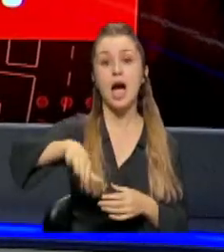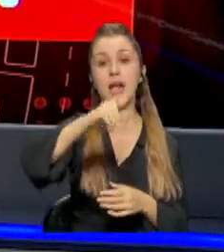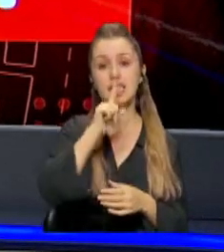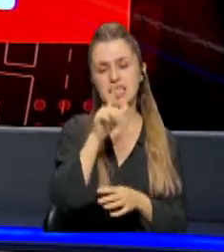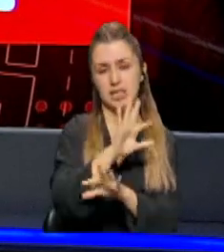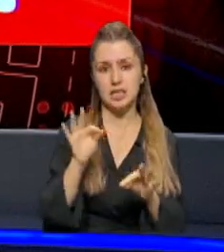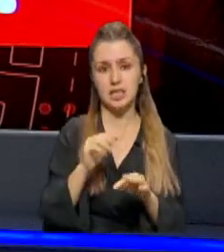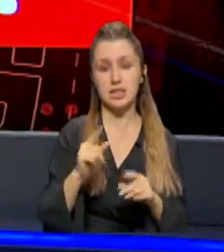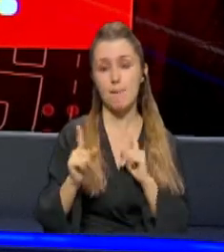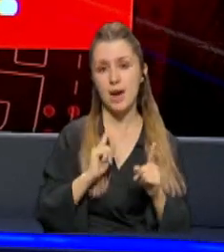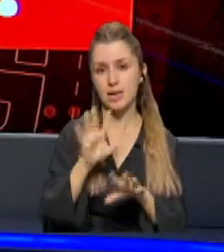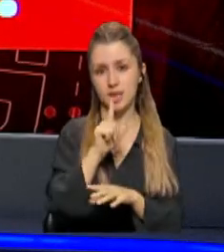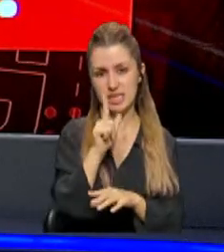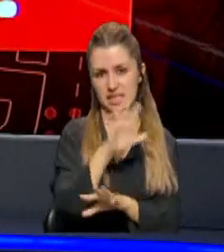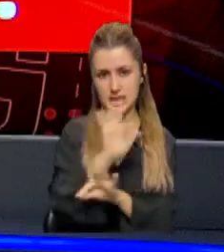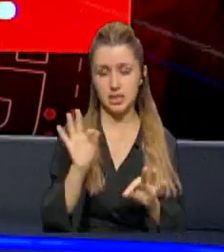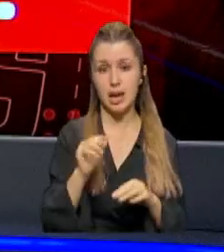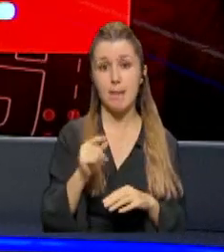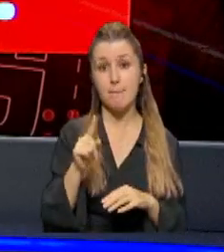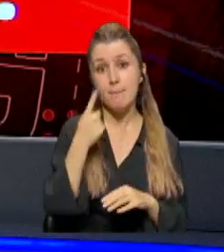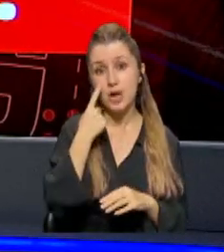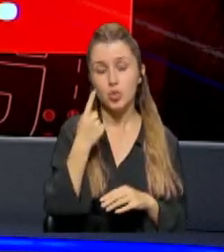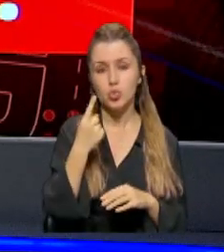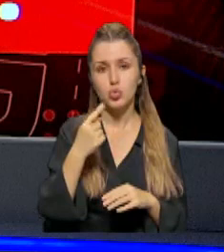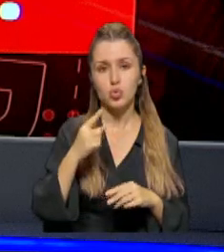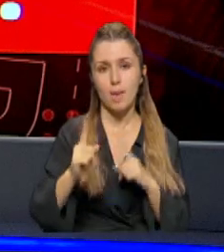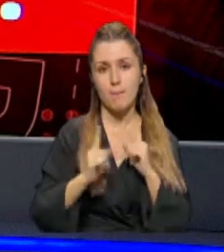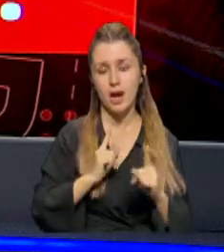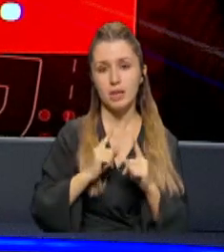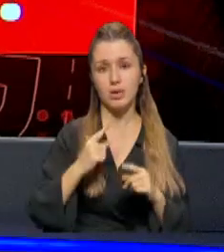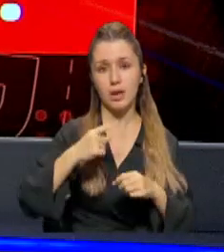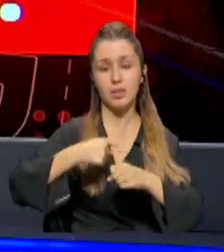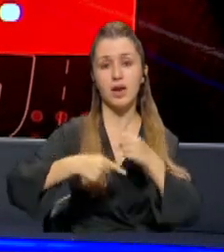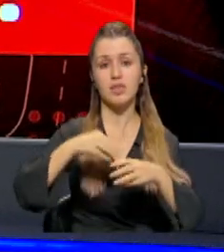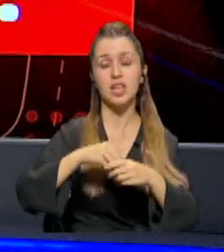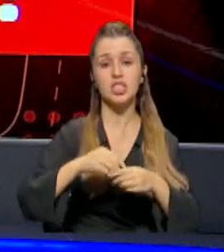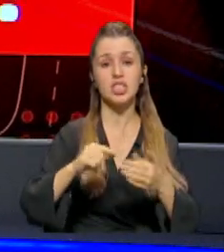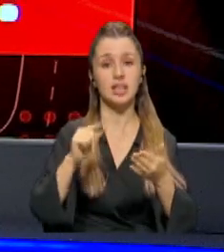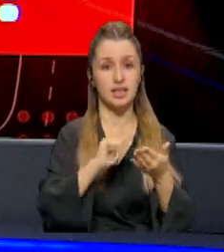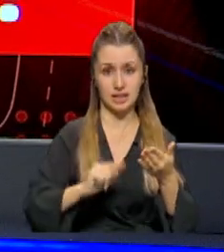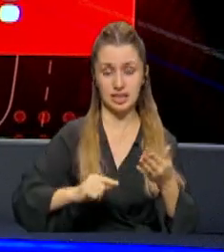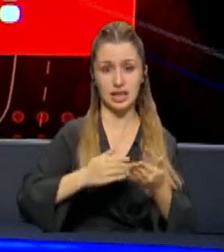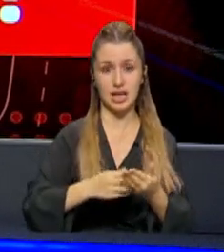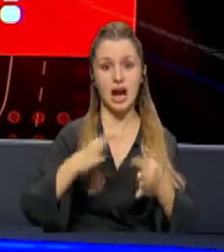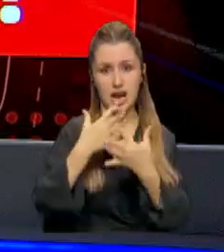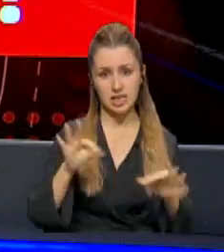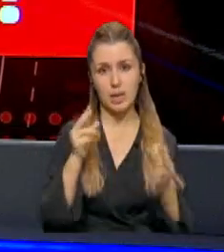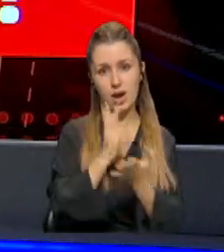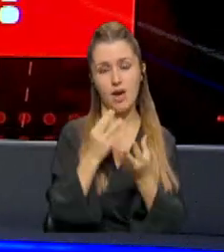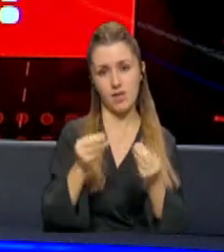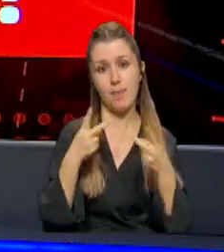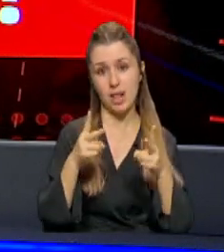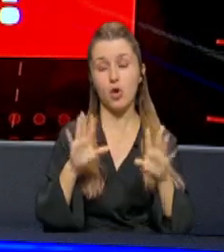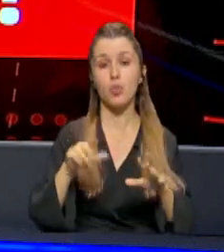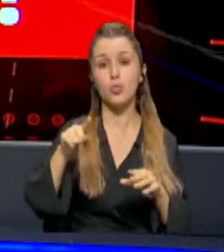sessiz, yargı da sessiz. Bazen bir bakıyoruz, yargı bir hafta içinde iddianameleri hazırlayıp kararlar verebiliyor.